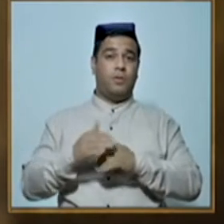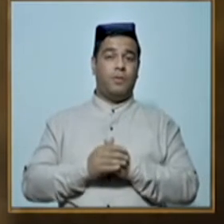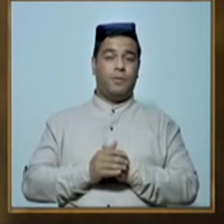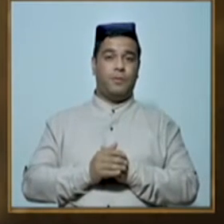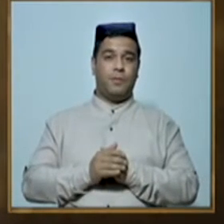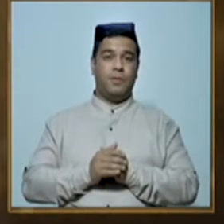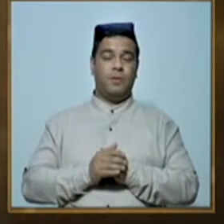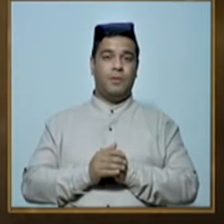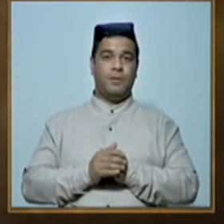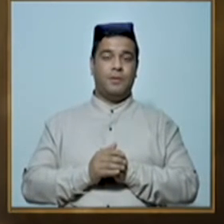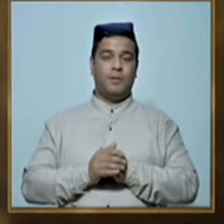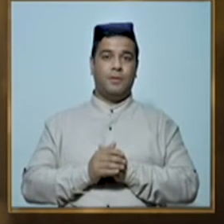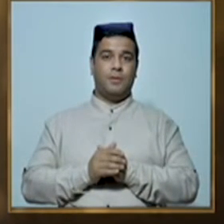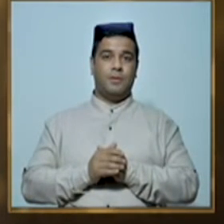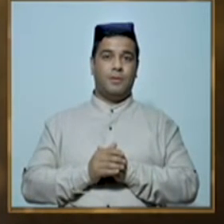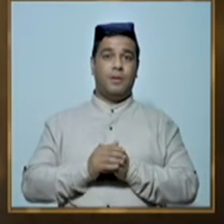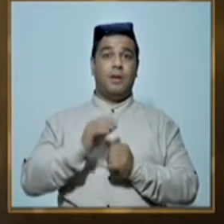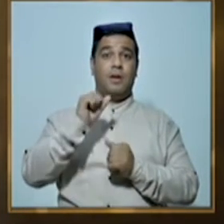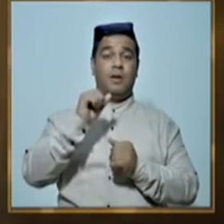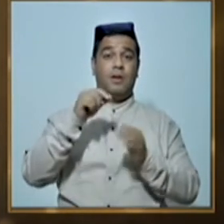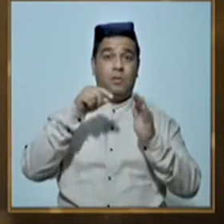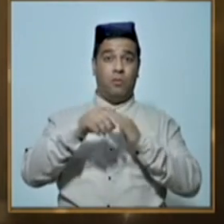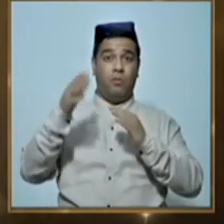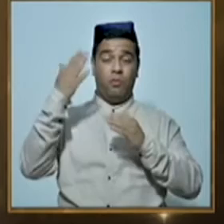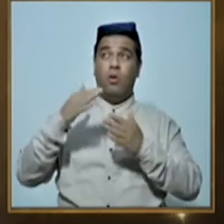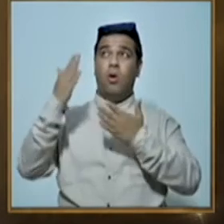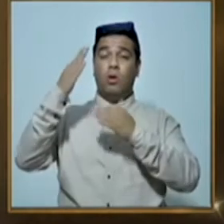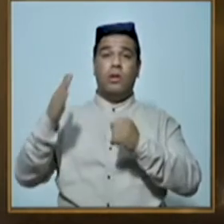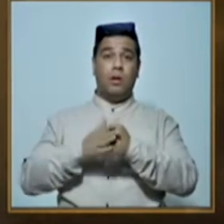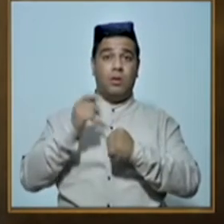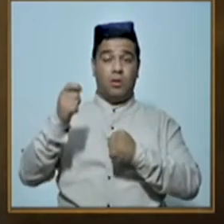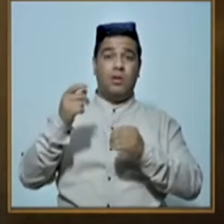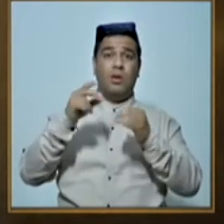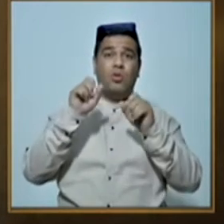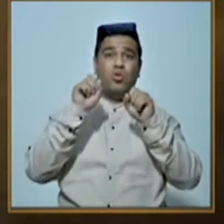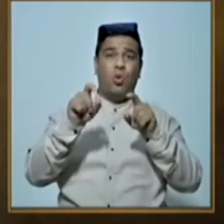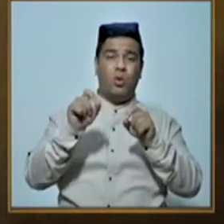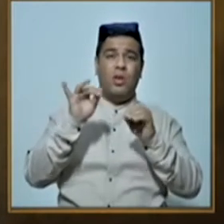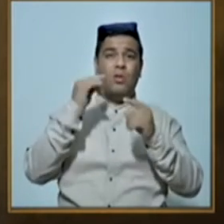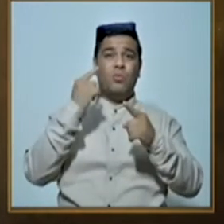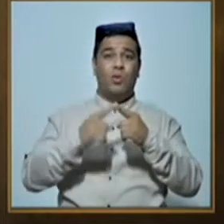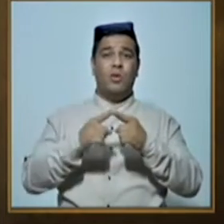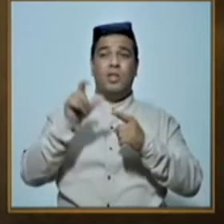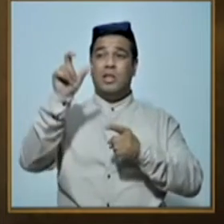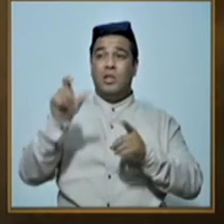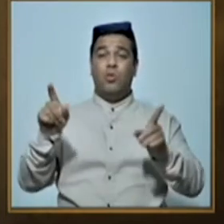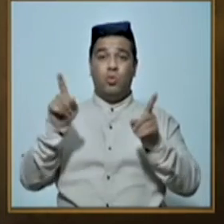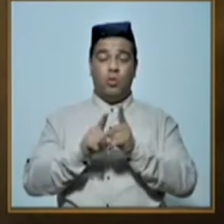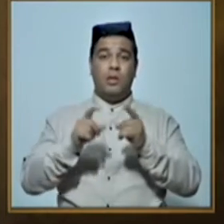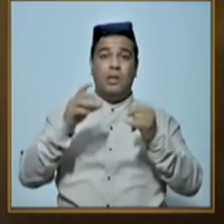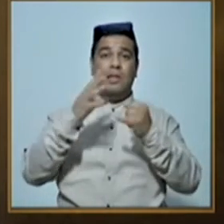فَخَسَفْنَا بِهِ الْاَرْضَ Yerge yutkuzu var dediydi Allah Teala. Karunam yok oldu, malı mülküyem,